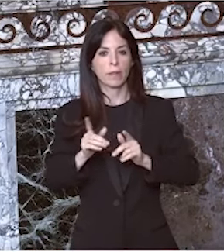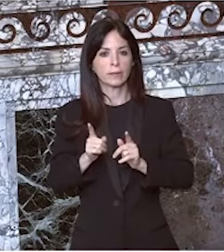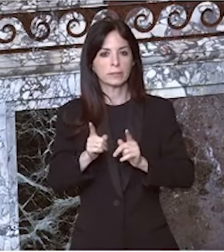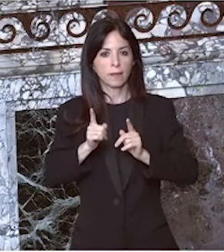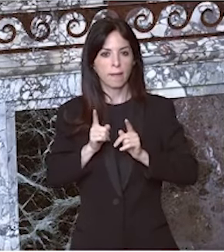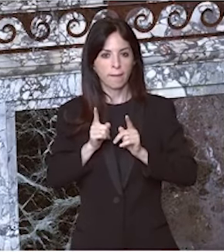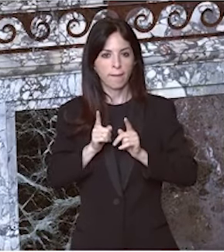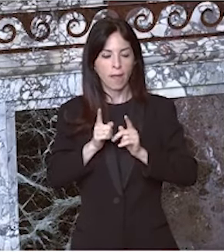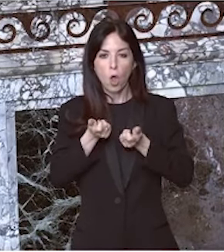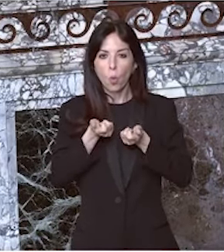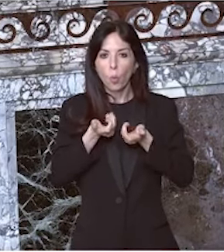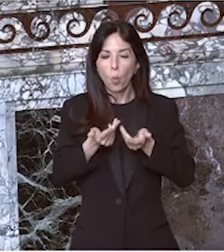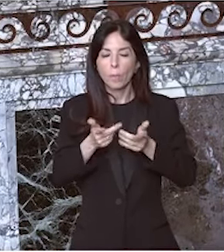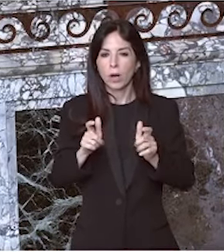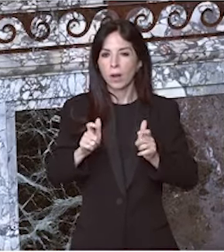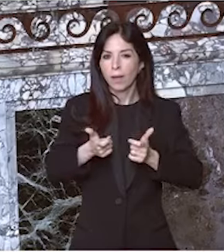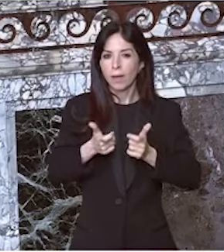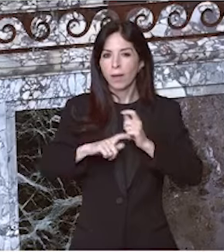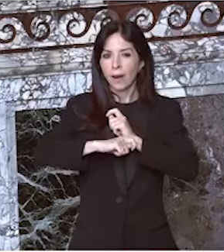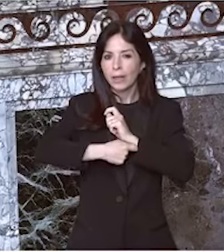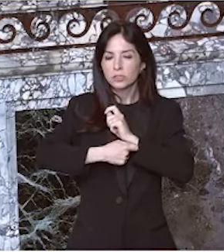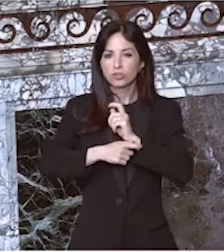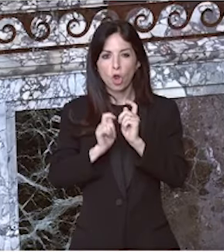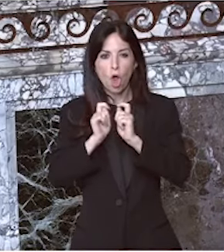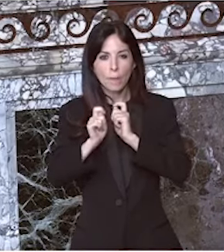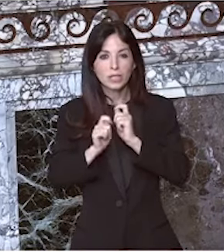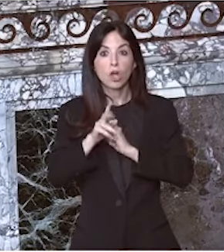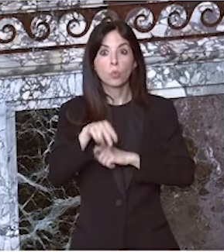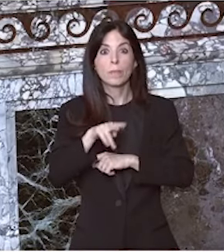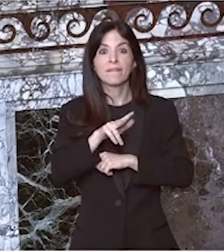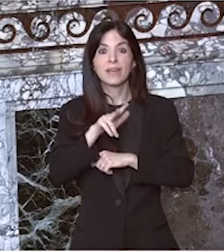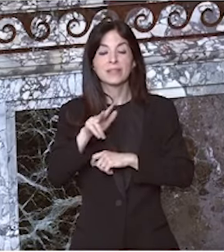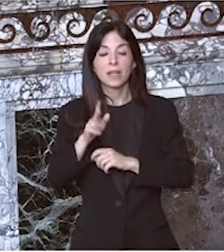di restrizioni commerciali imposte nel 2023 è